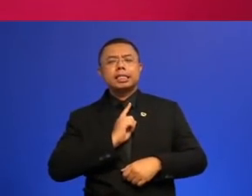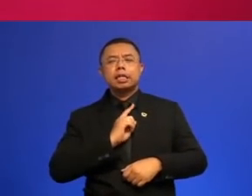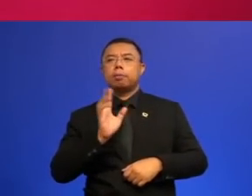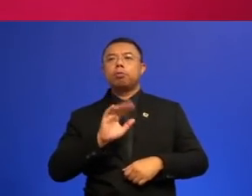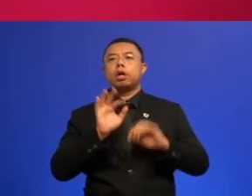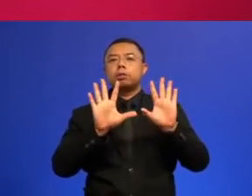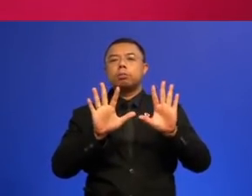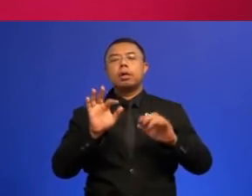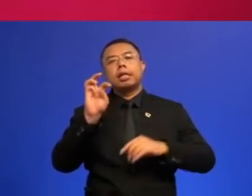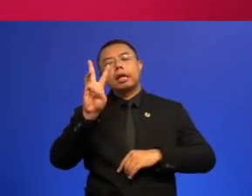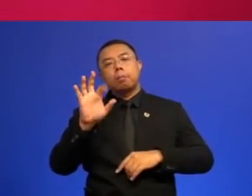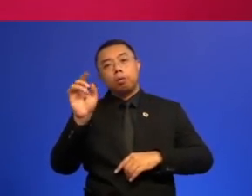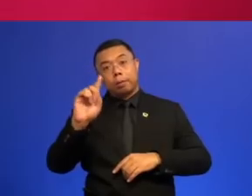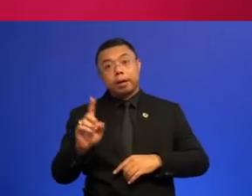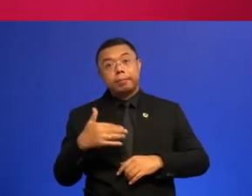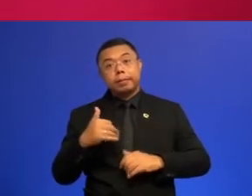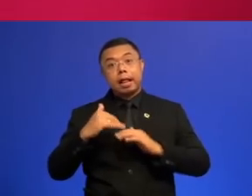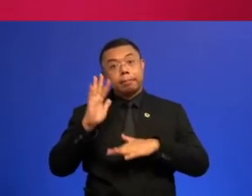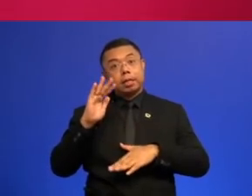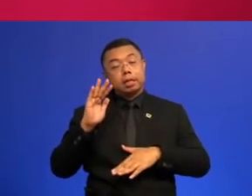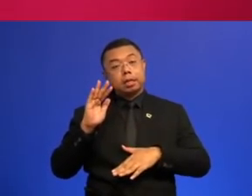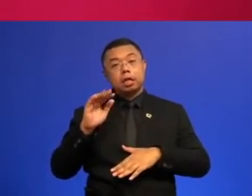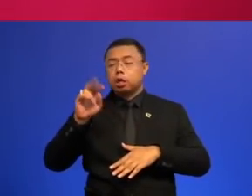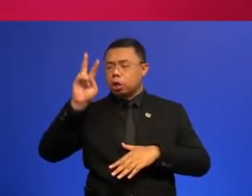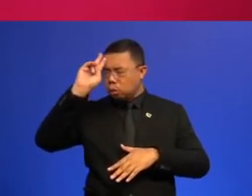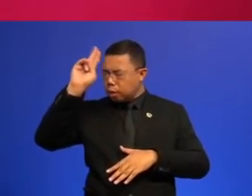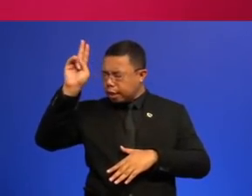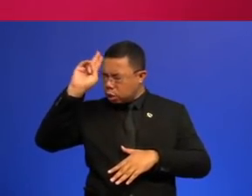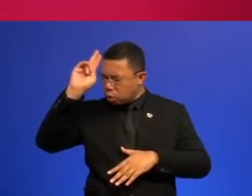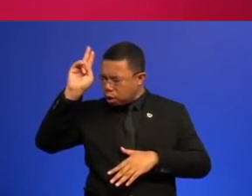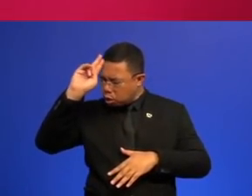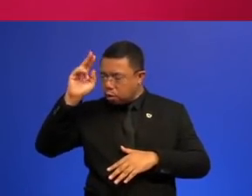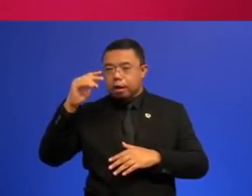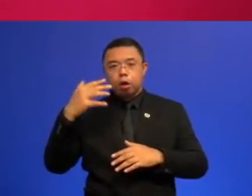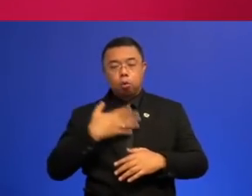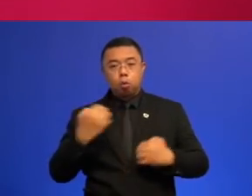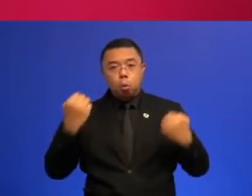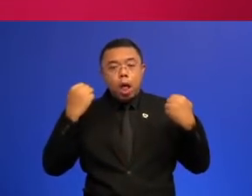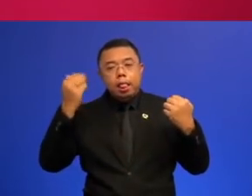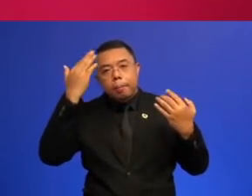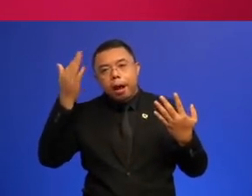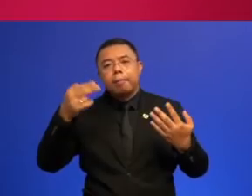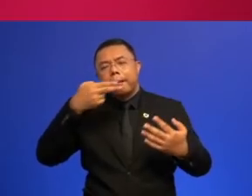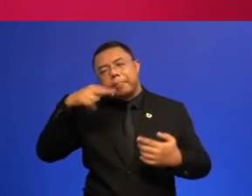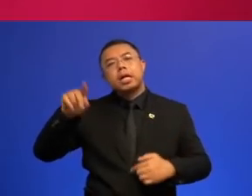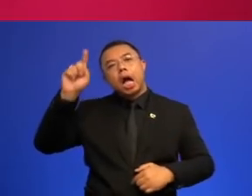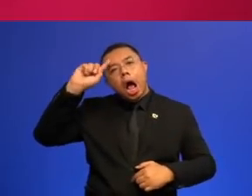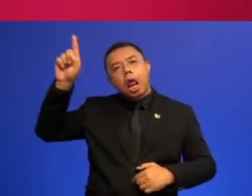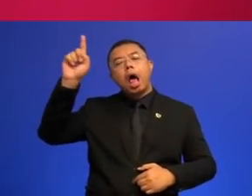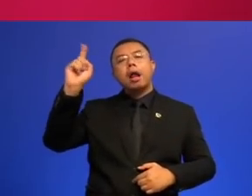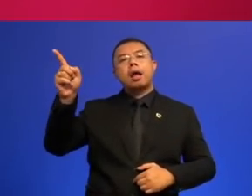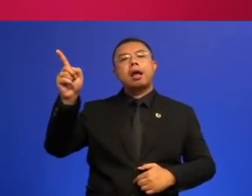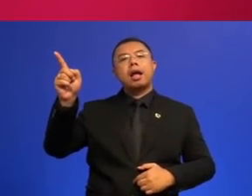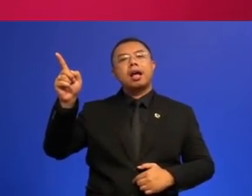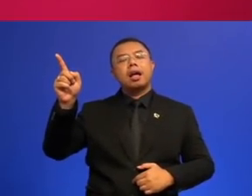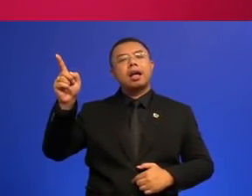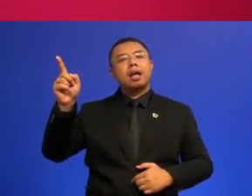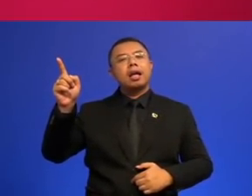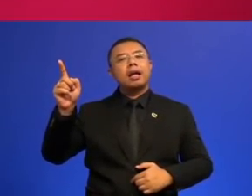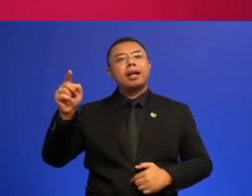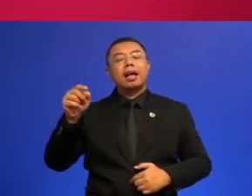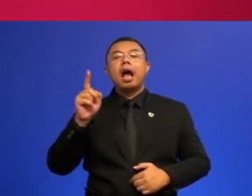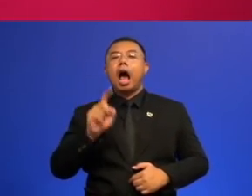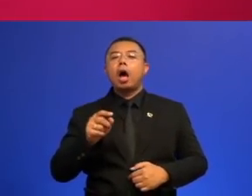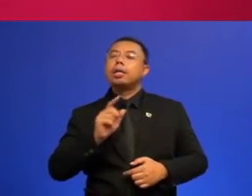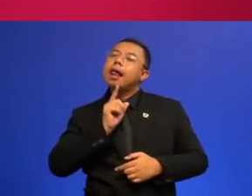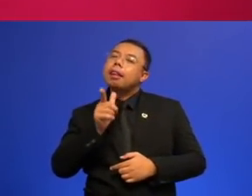bukan 10, 30 menit. Bisa lebih. Tuhan, kok betah? Karena yakin Allah ada. Makanya